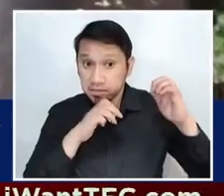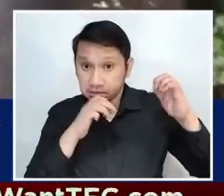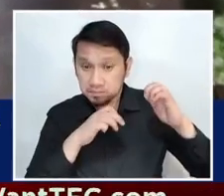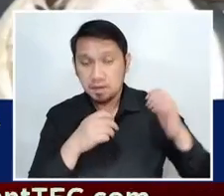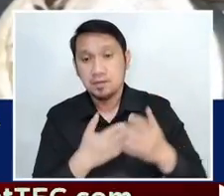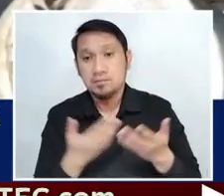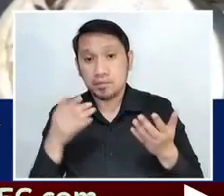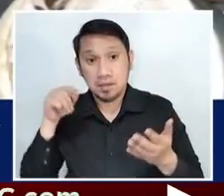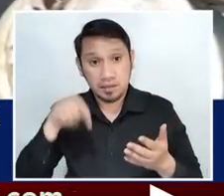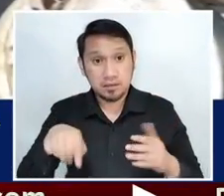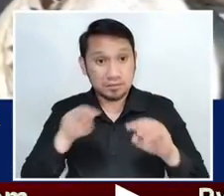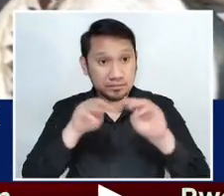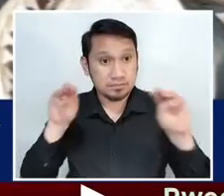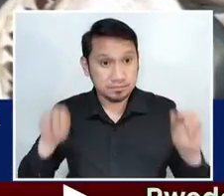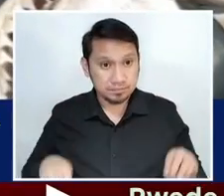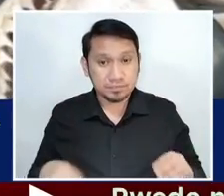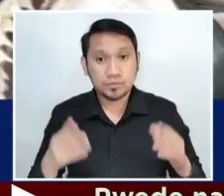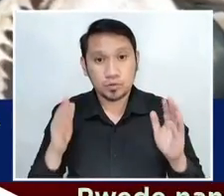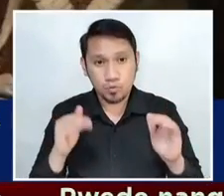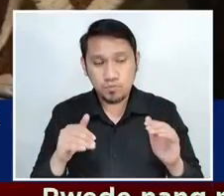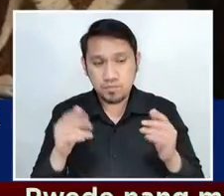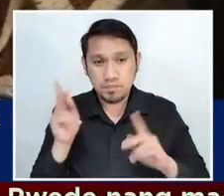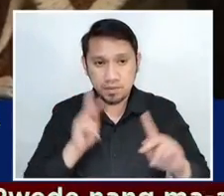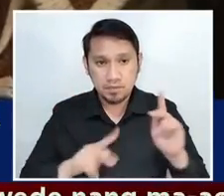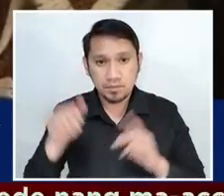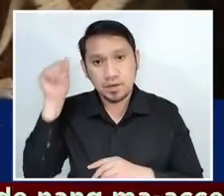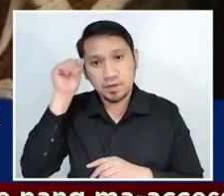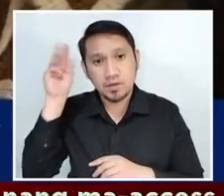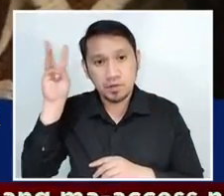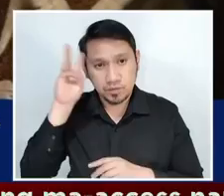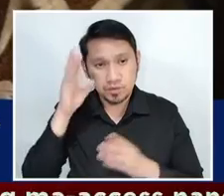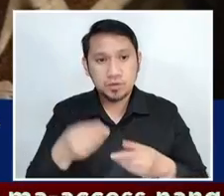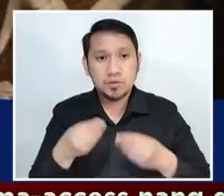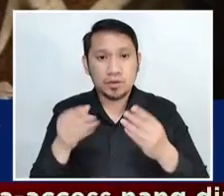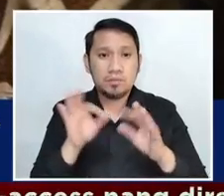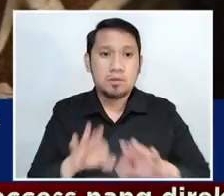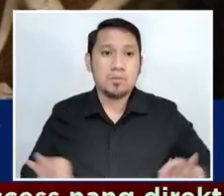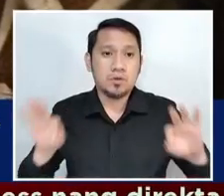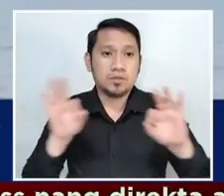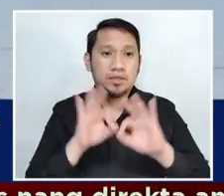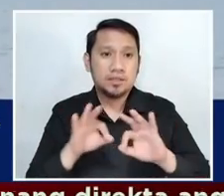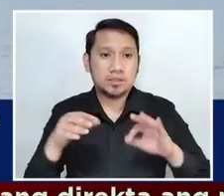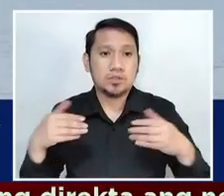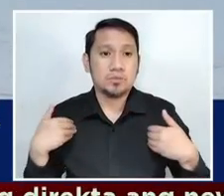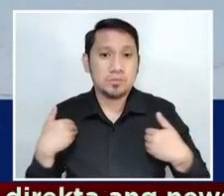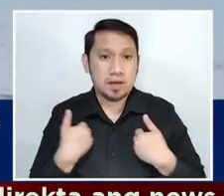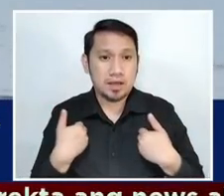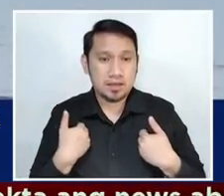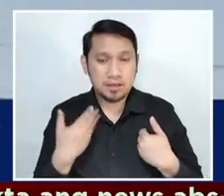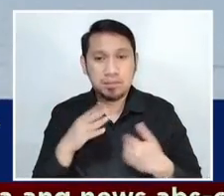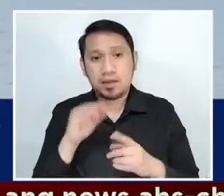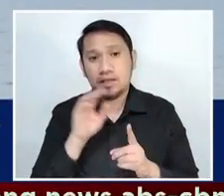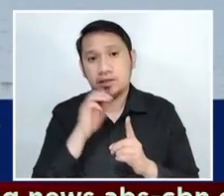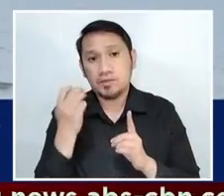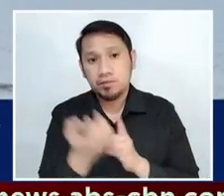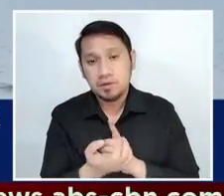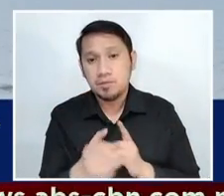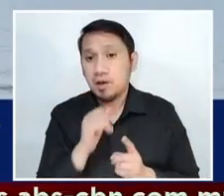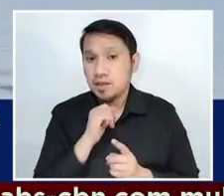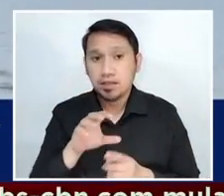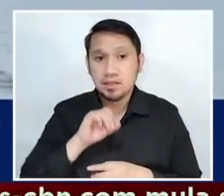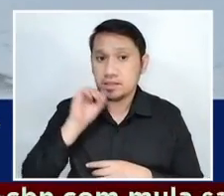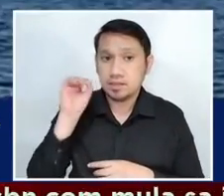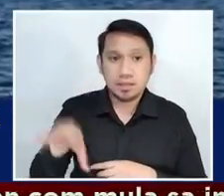ng museo, mamulat ang marami sa pagpapahalaga sa mga hayop at likas na yaman at ang hindi magtapo ng basura